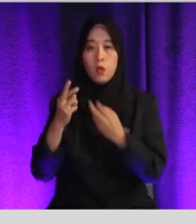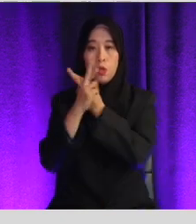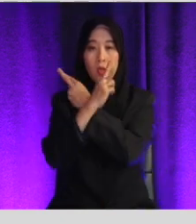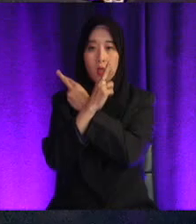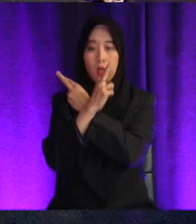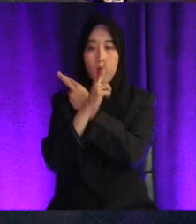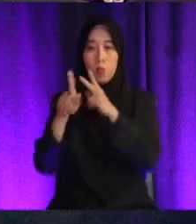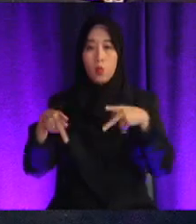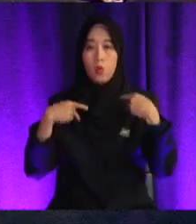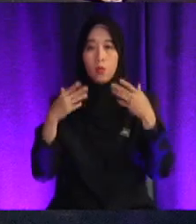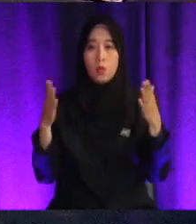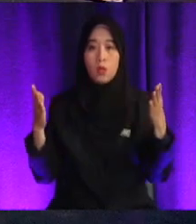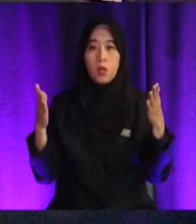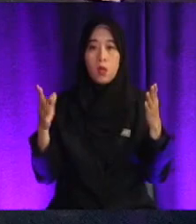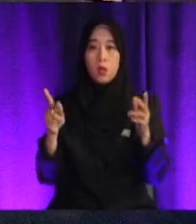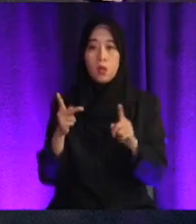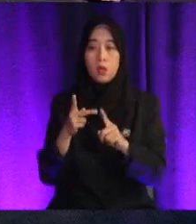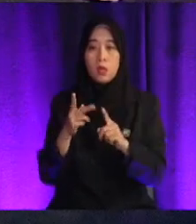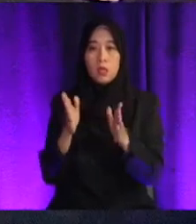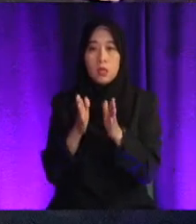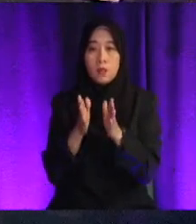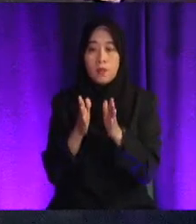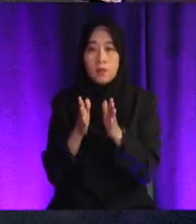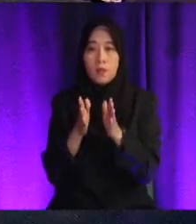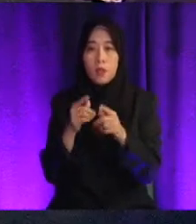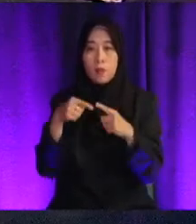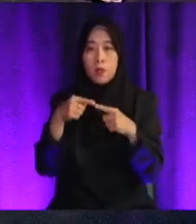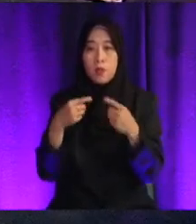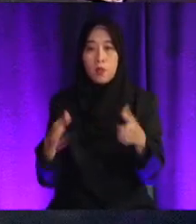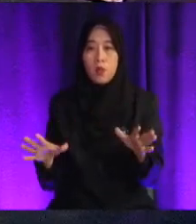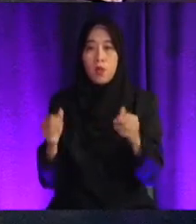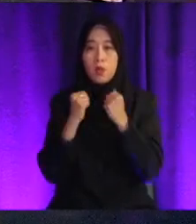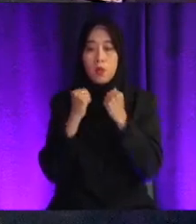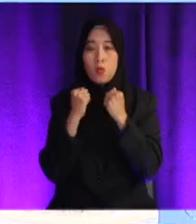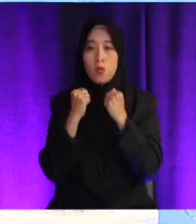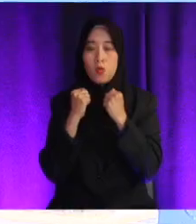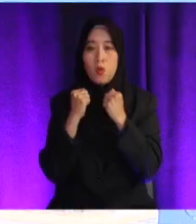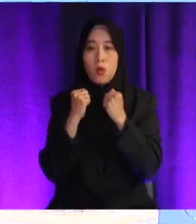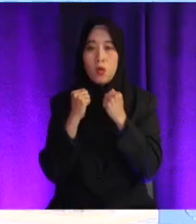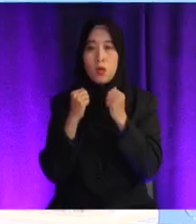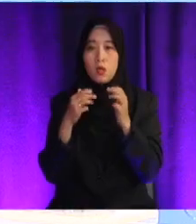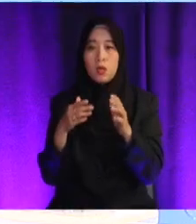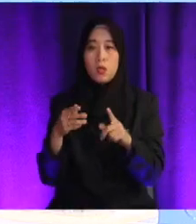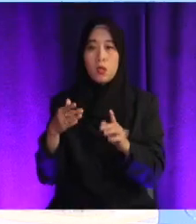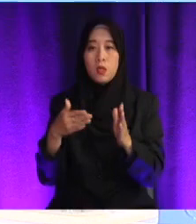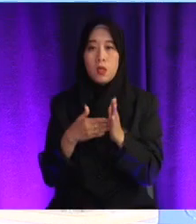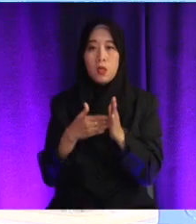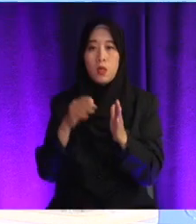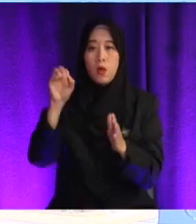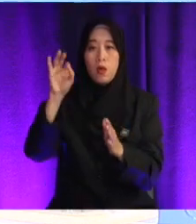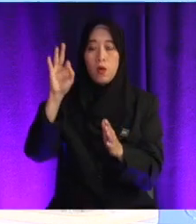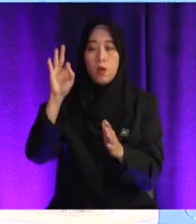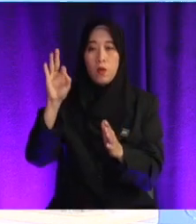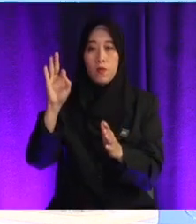kecil? Bila dia off. Bila dia dah sejuk. Oh, bila dah sejuk dia kena off lah cikgu sebab dia akan jadi infinity balik kan?